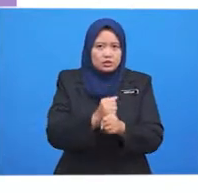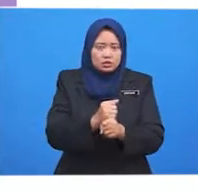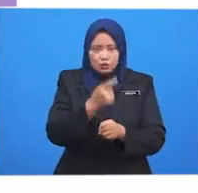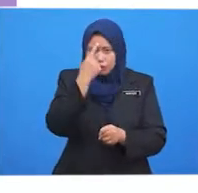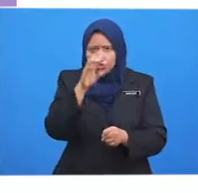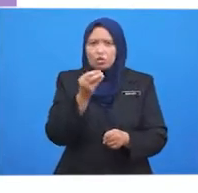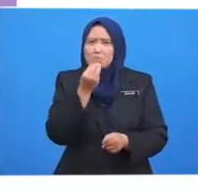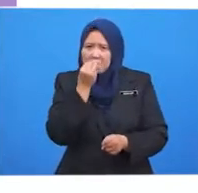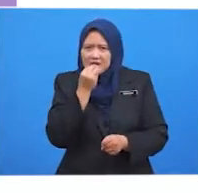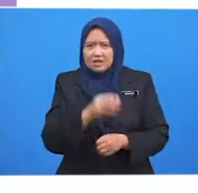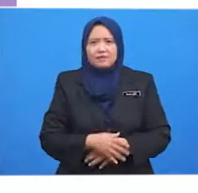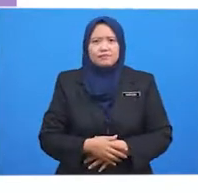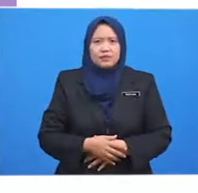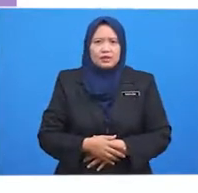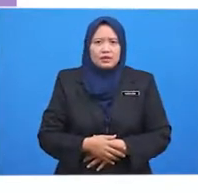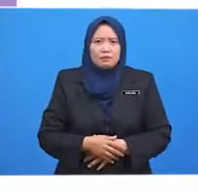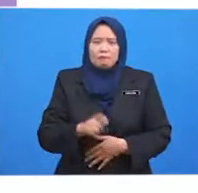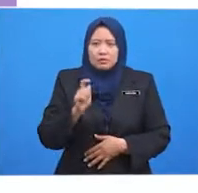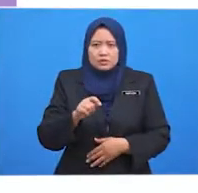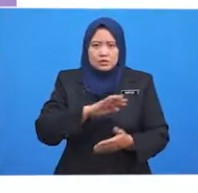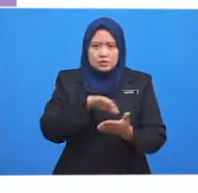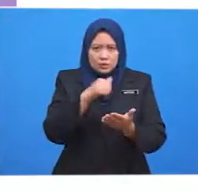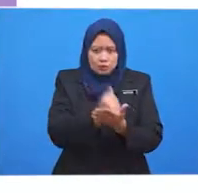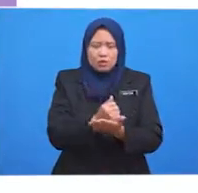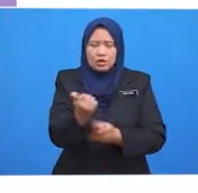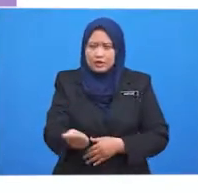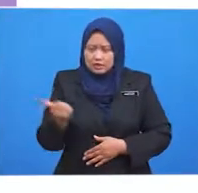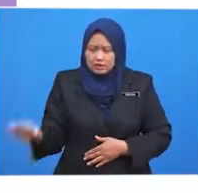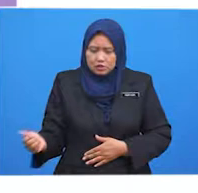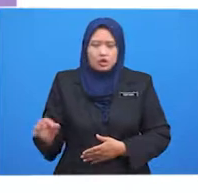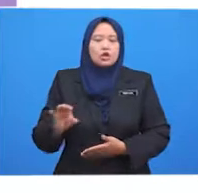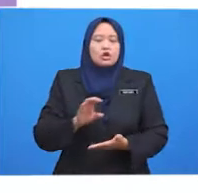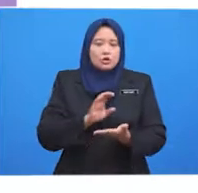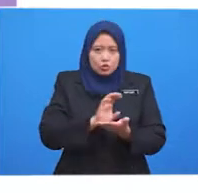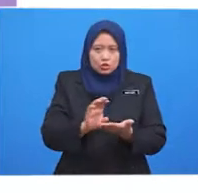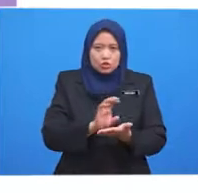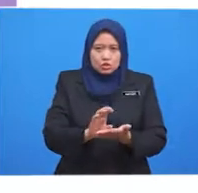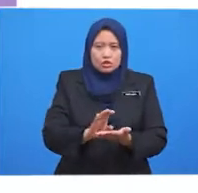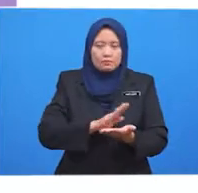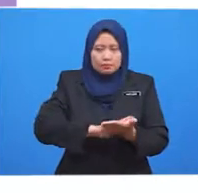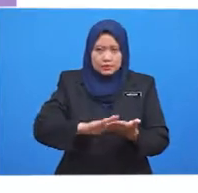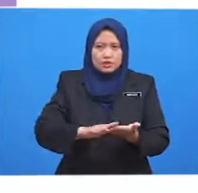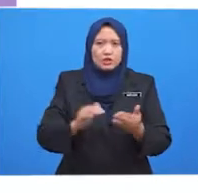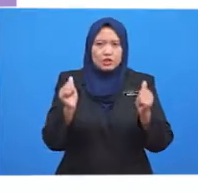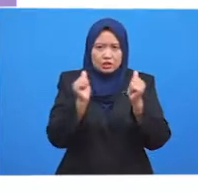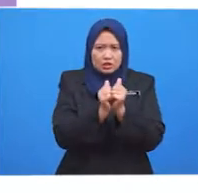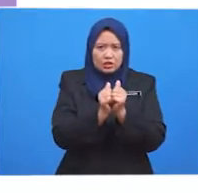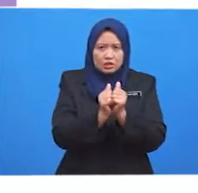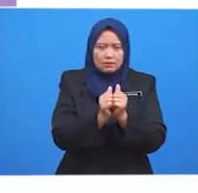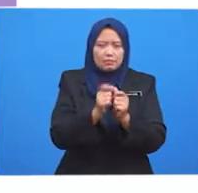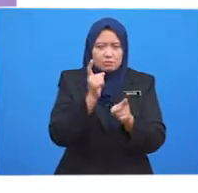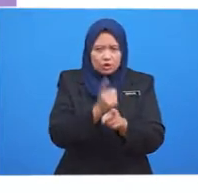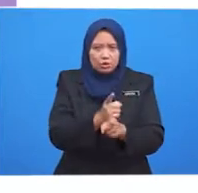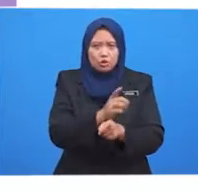semasa rawatan dibersihkan atau dicuci atau disteril, kemudian disimpan di dalam bekas kedap